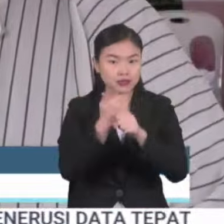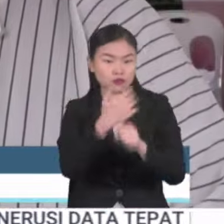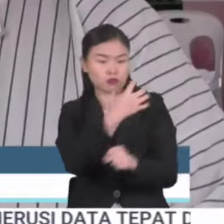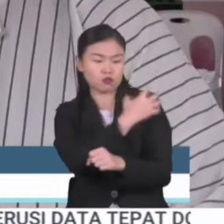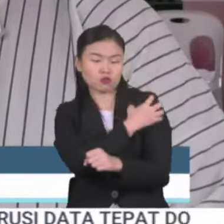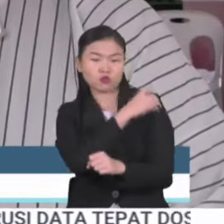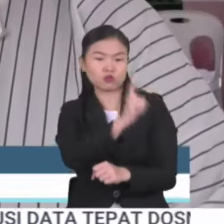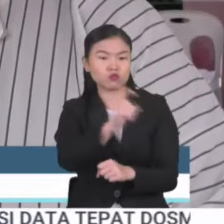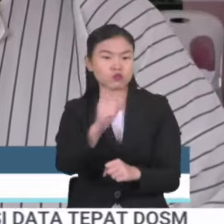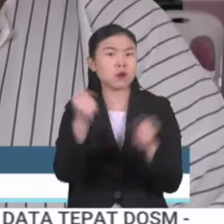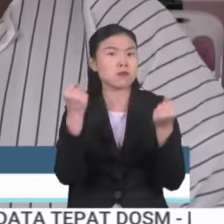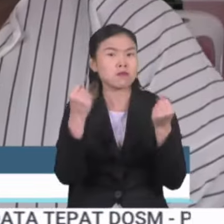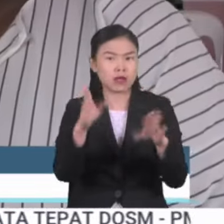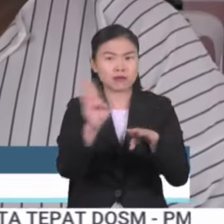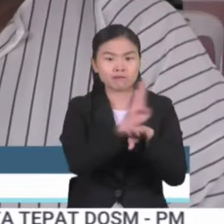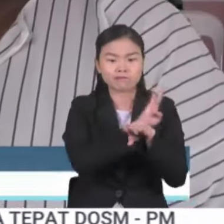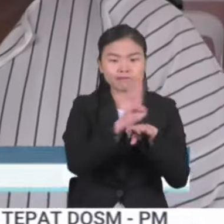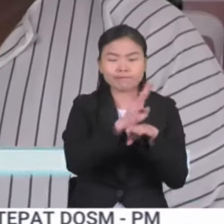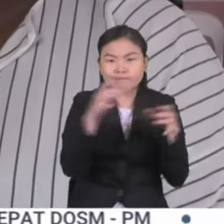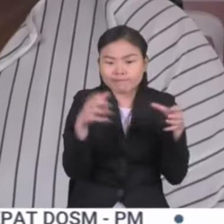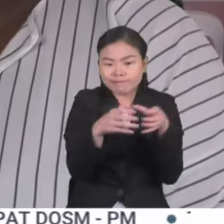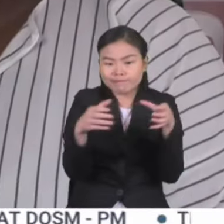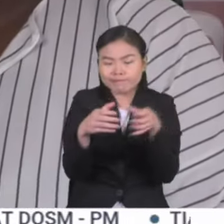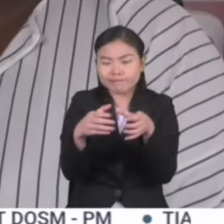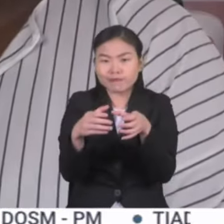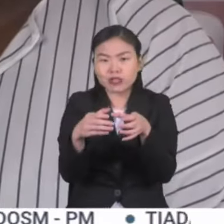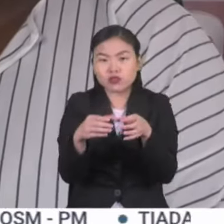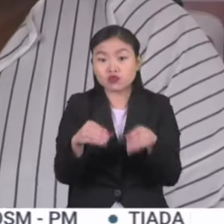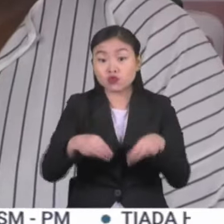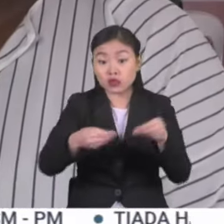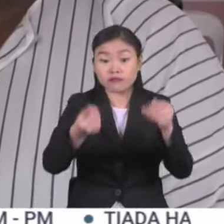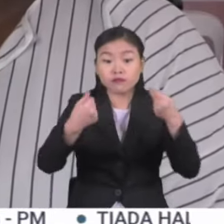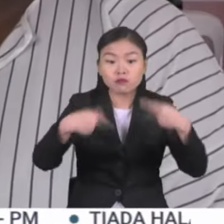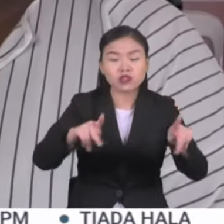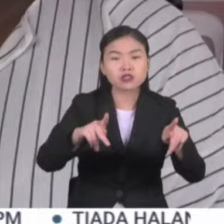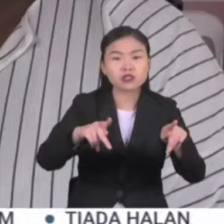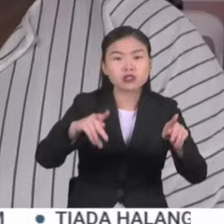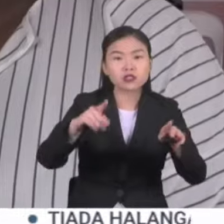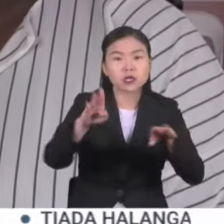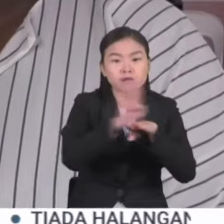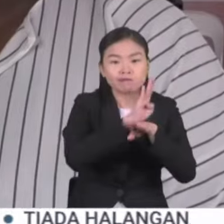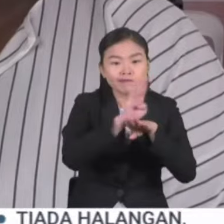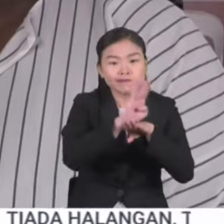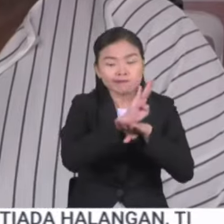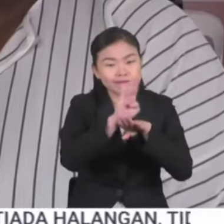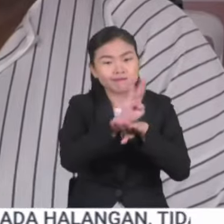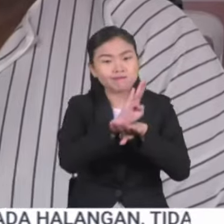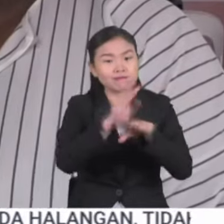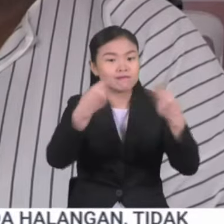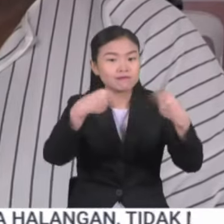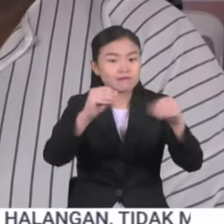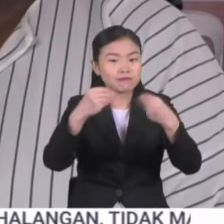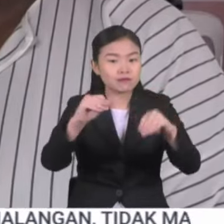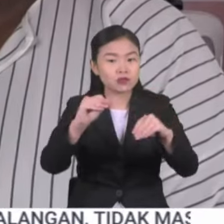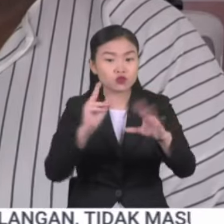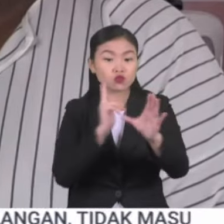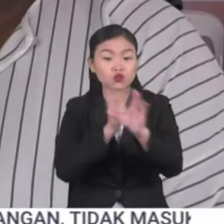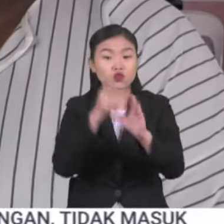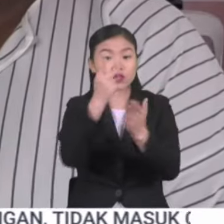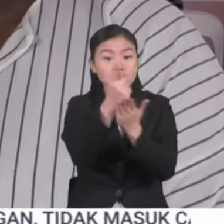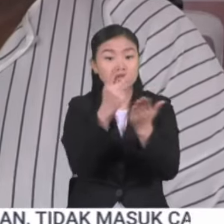empower banyak peniaga kecil untuk beri kita peluang untuk berniaga, untuk beri kita satu kursus